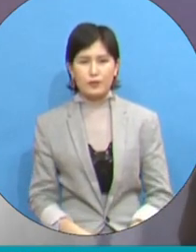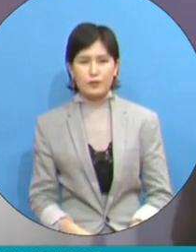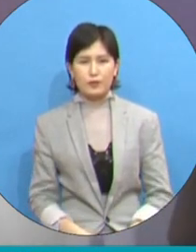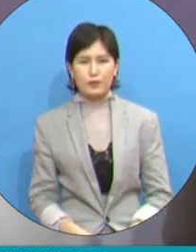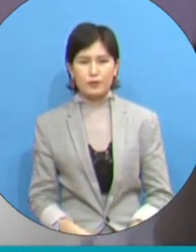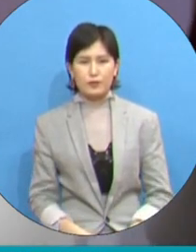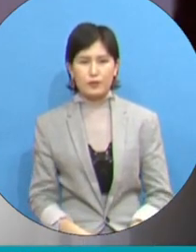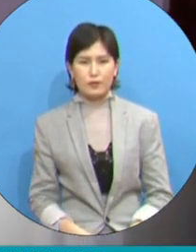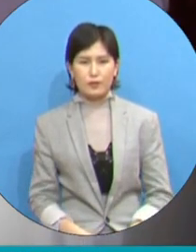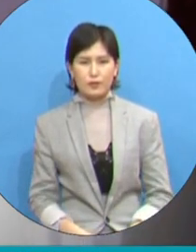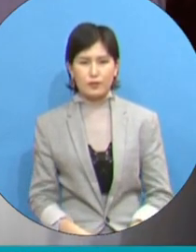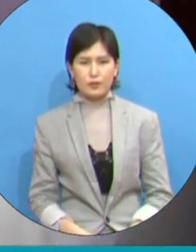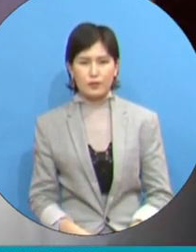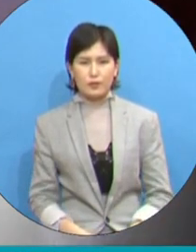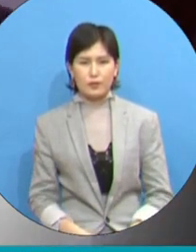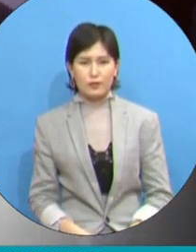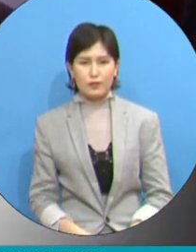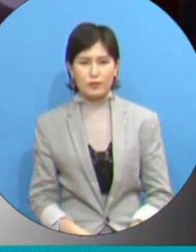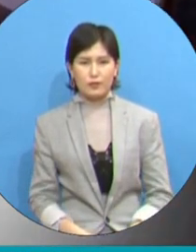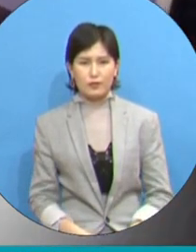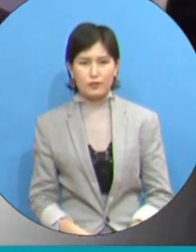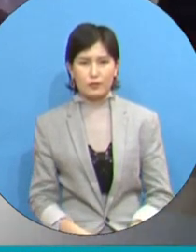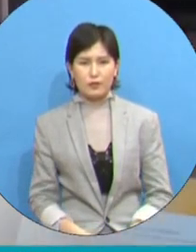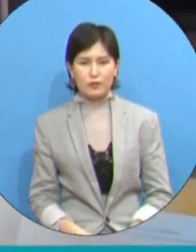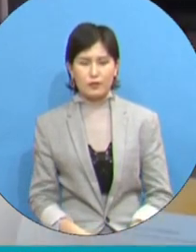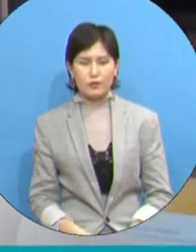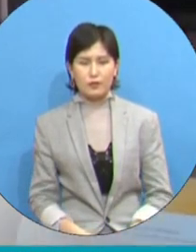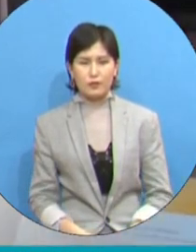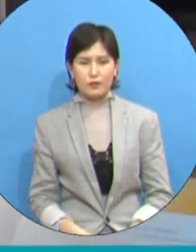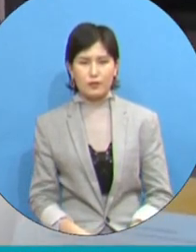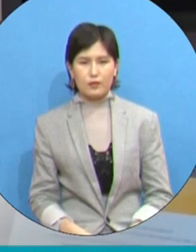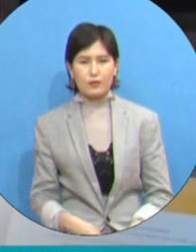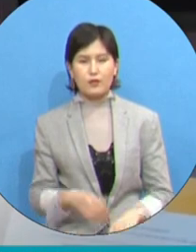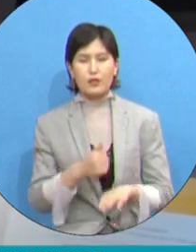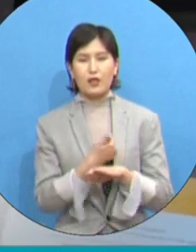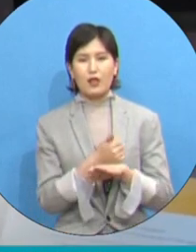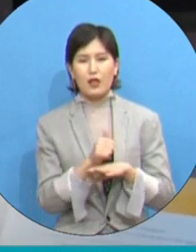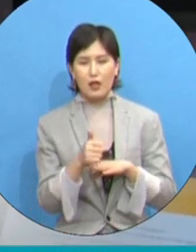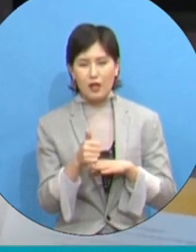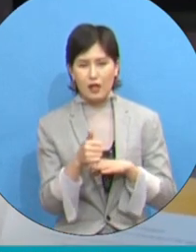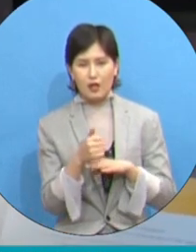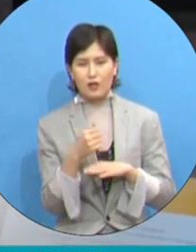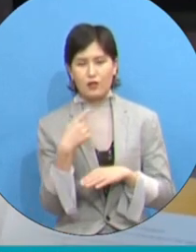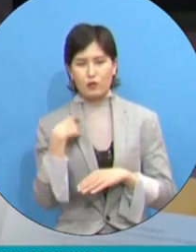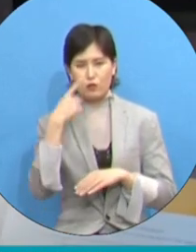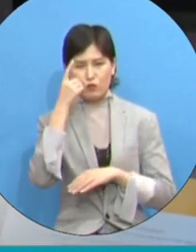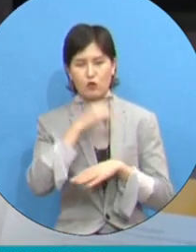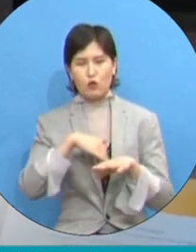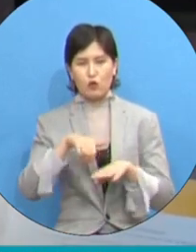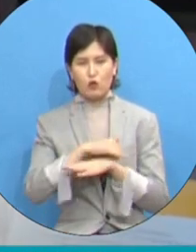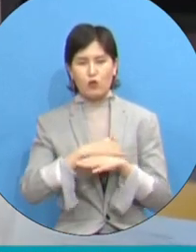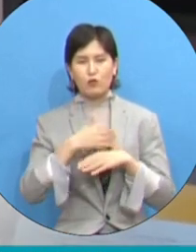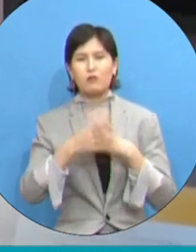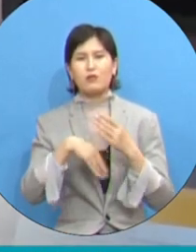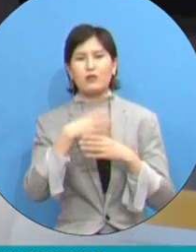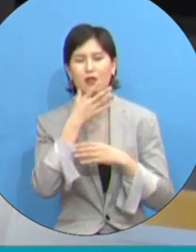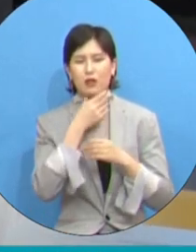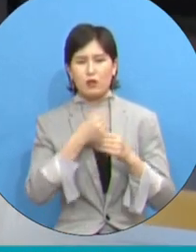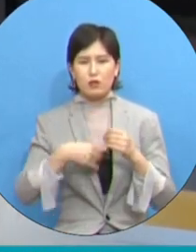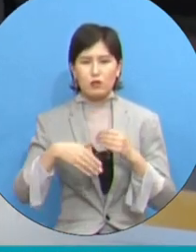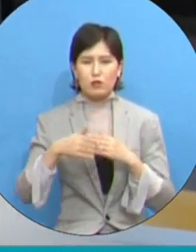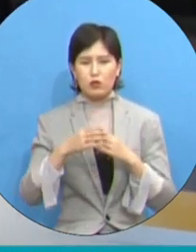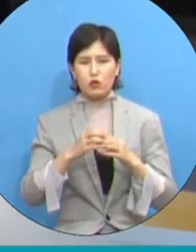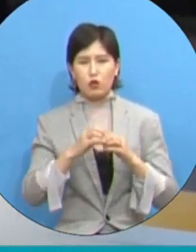авчиж тодорхой шаарчлагч орчилж байгаа гэсэн үг шиг тодорхойлж байна. Аяилжуулчлал маань зогсон баг зогсон байдалд орсон хэдий ч